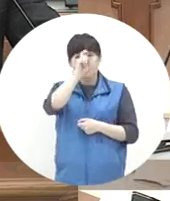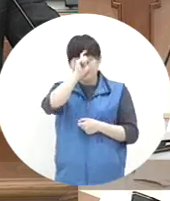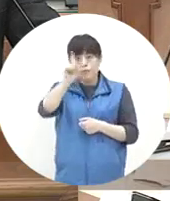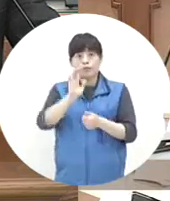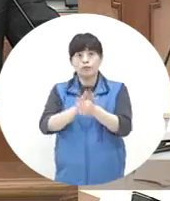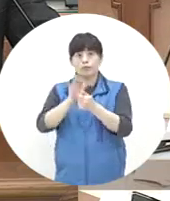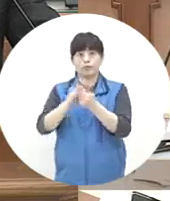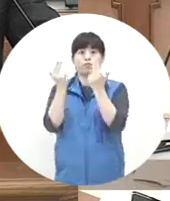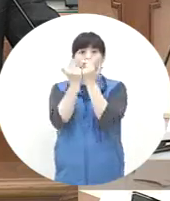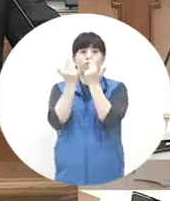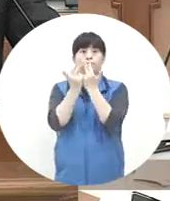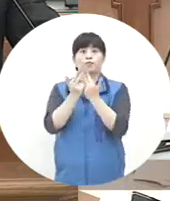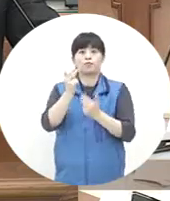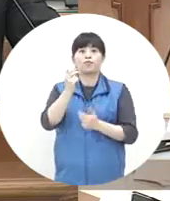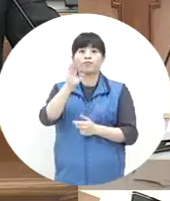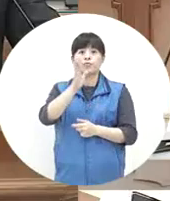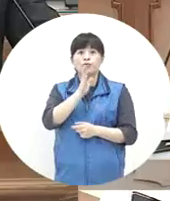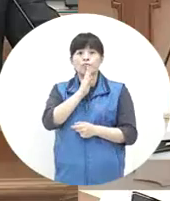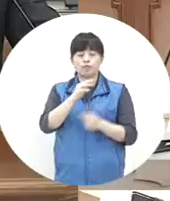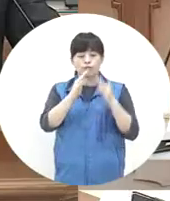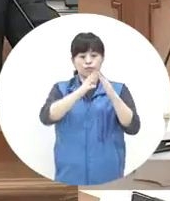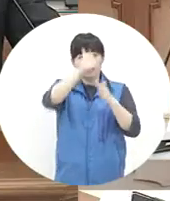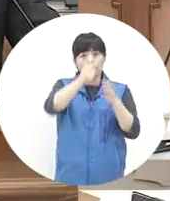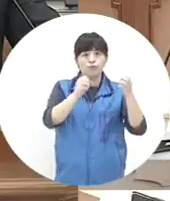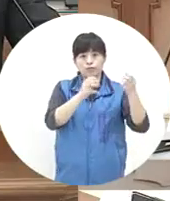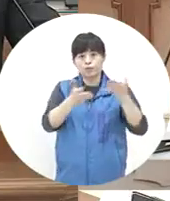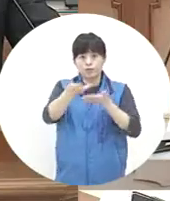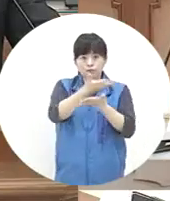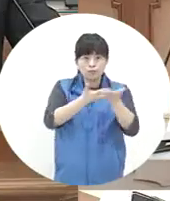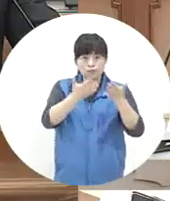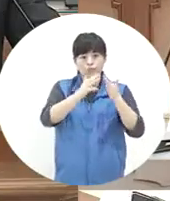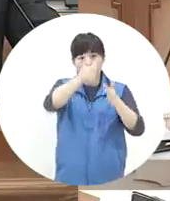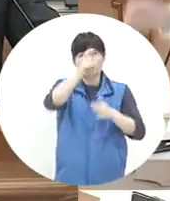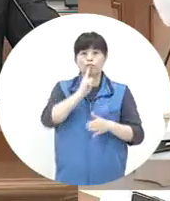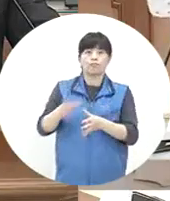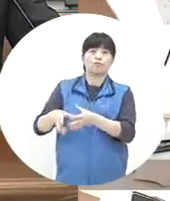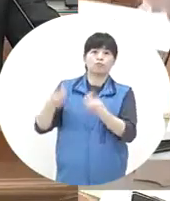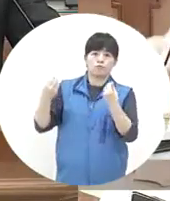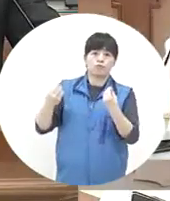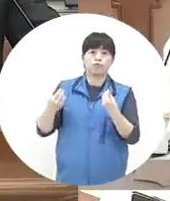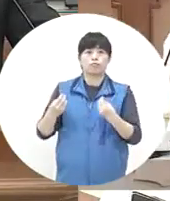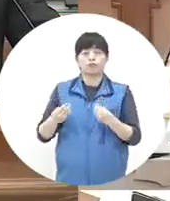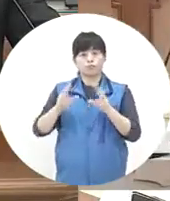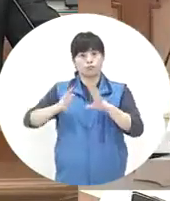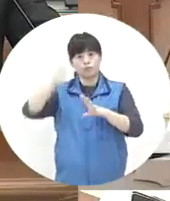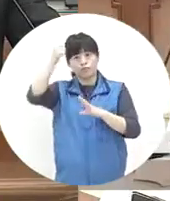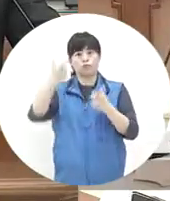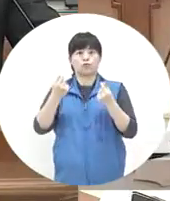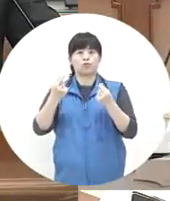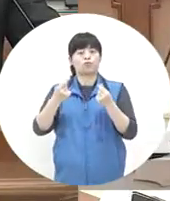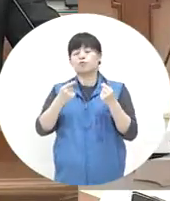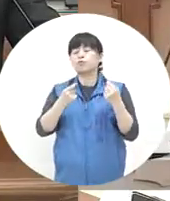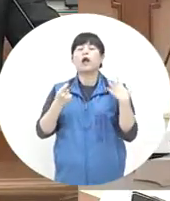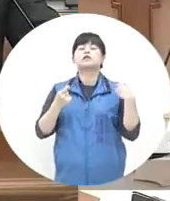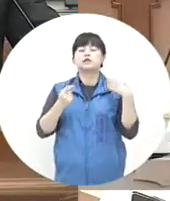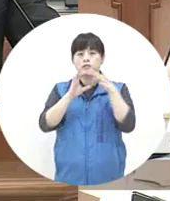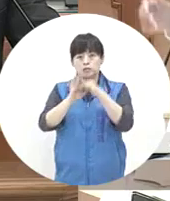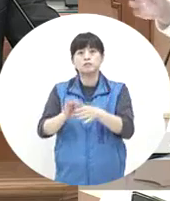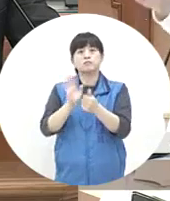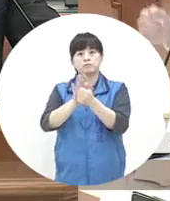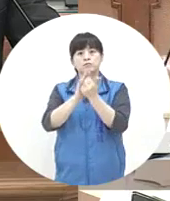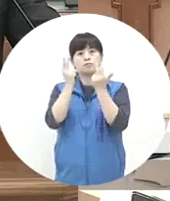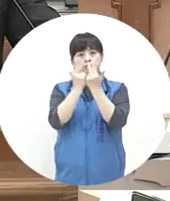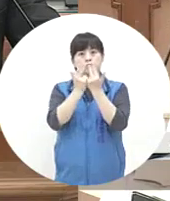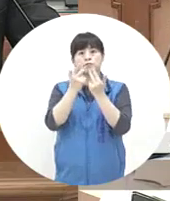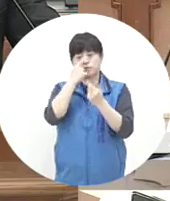助新北，但是因为在跟市长沟通的过程当中，市长说他不需要，但是总统一样没有放弃协助新北，我们一